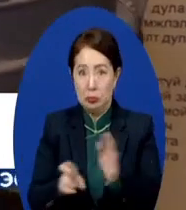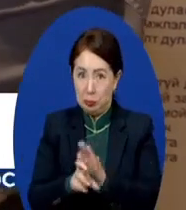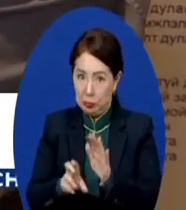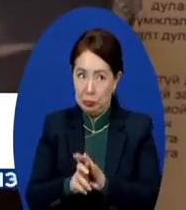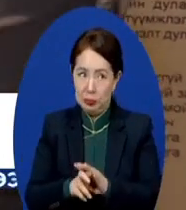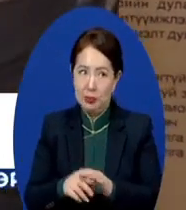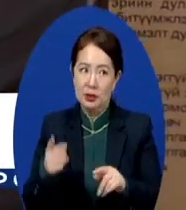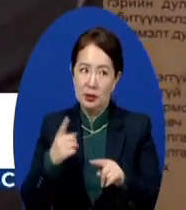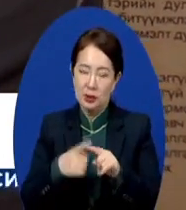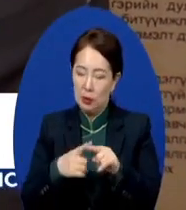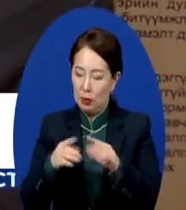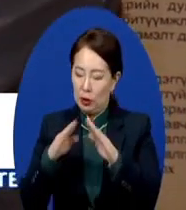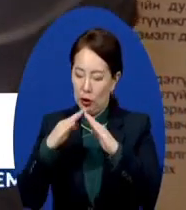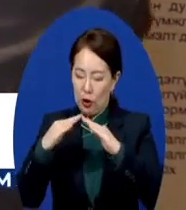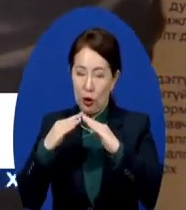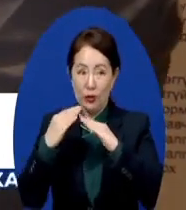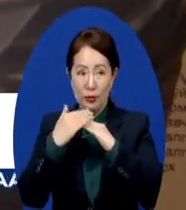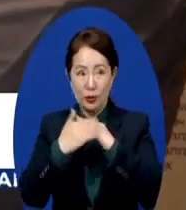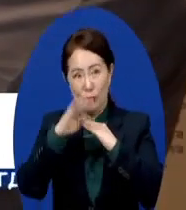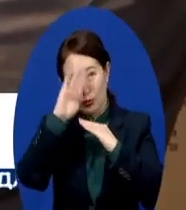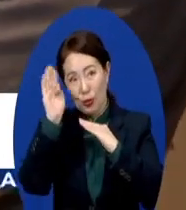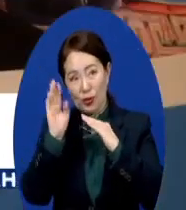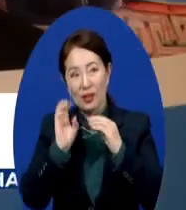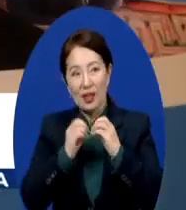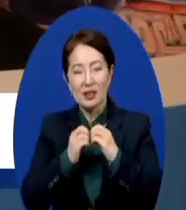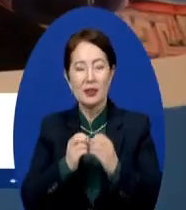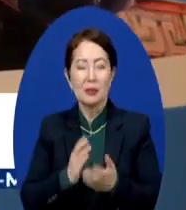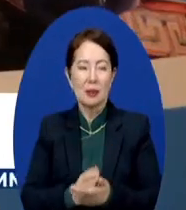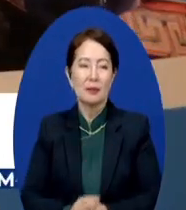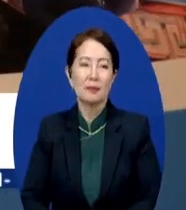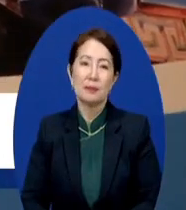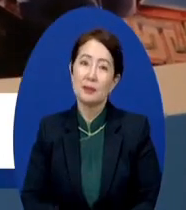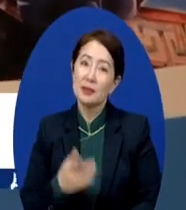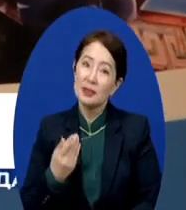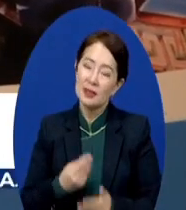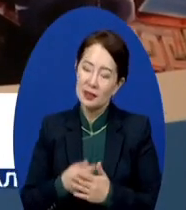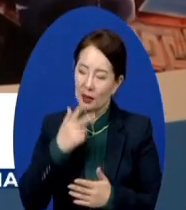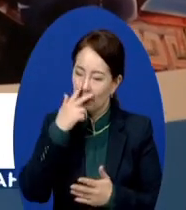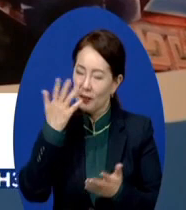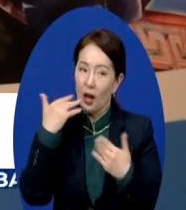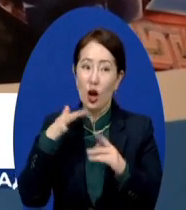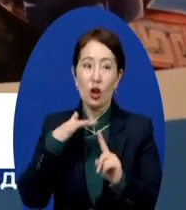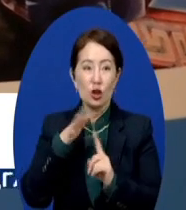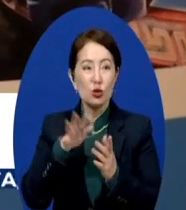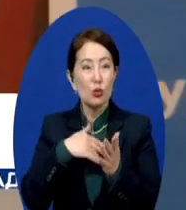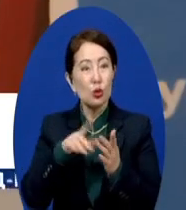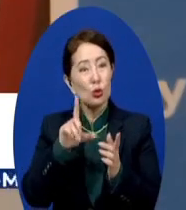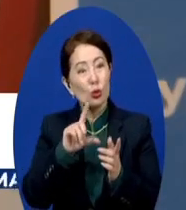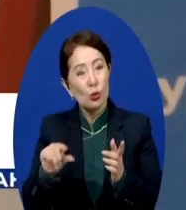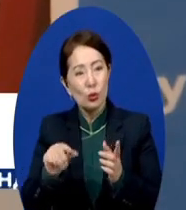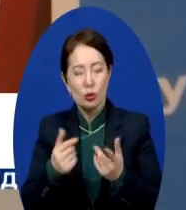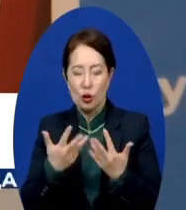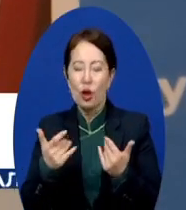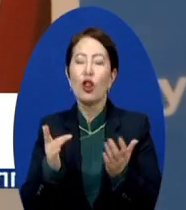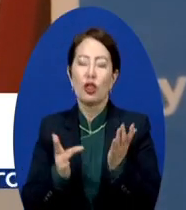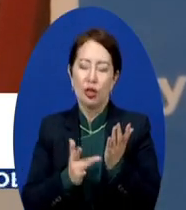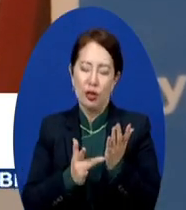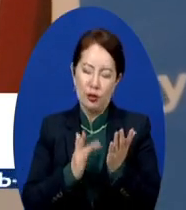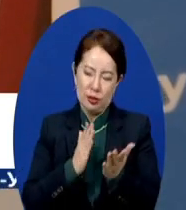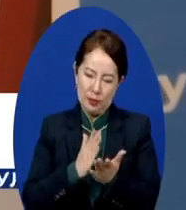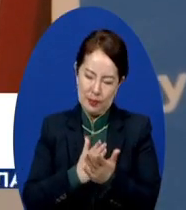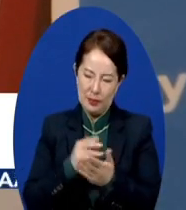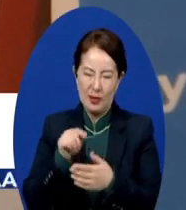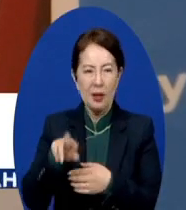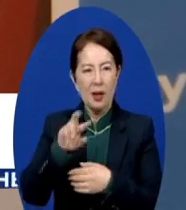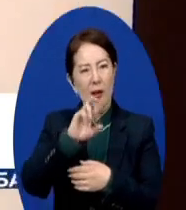боломжтой. Тэгээд нэмэлт юм тоон байх гэсэн юм гэж байна. Энэ мэд агаар орчны бохирдлыг бууруулах боломжтой байна. Тэр